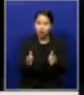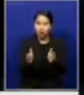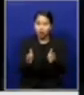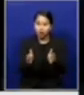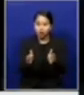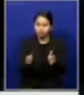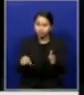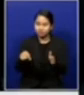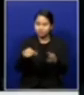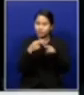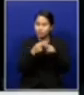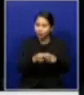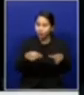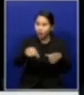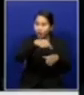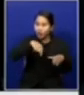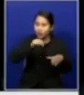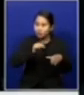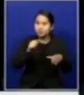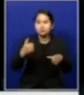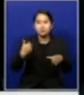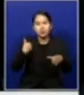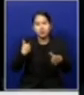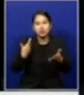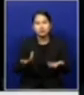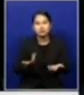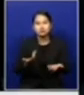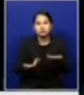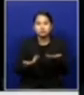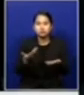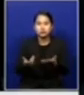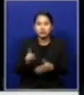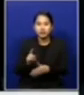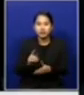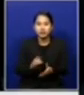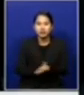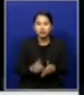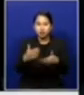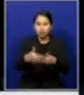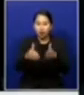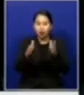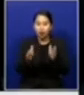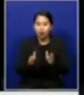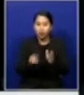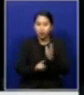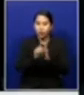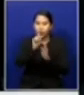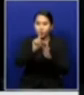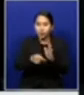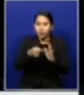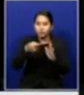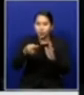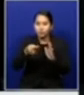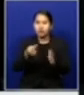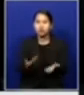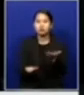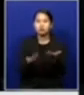อมีห้องที่ความดันลบจะมีการตรวจในจังหวัด